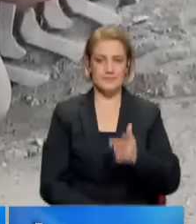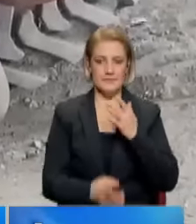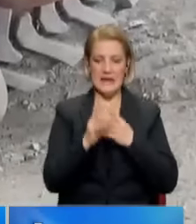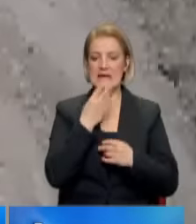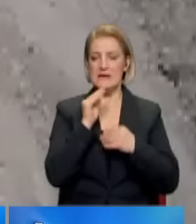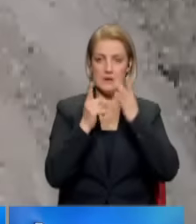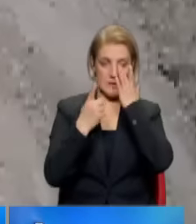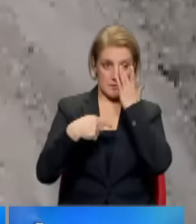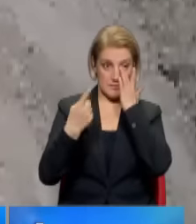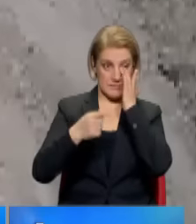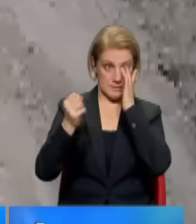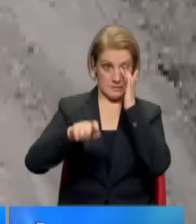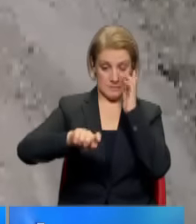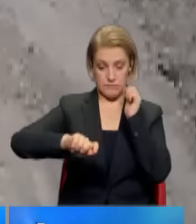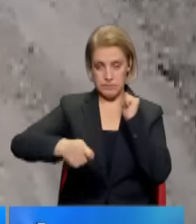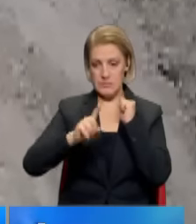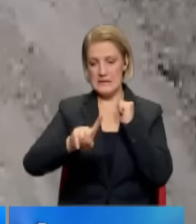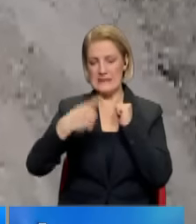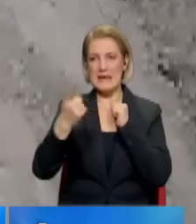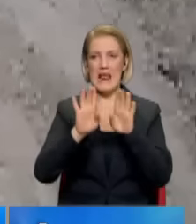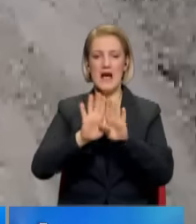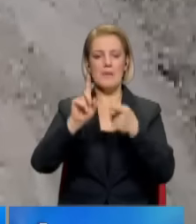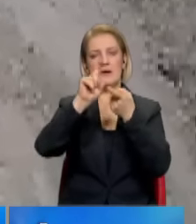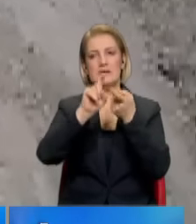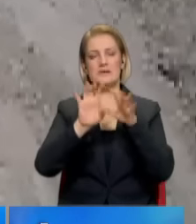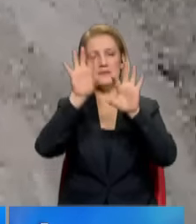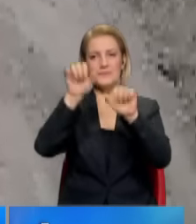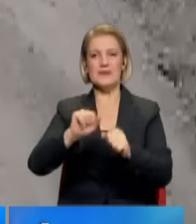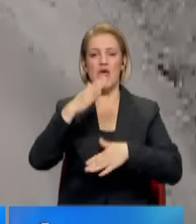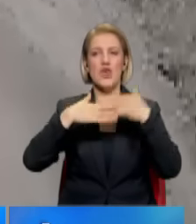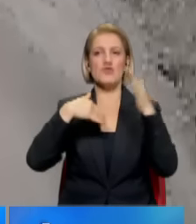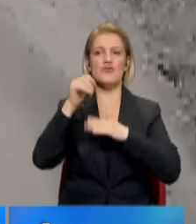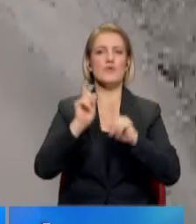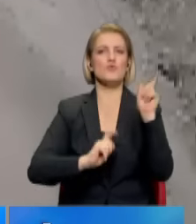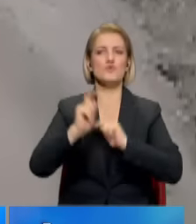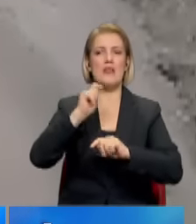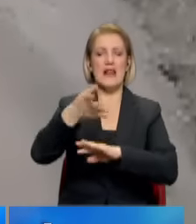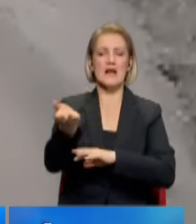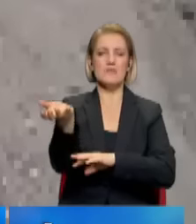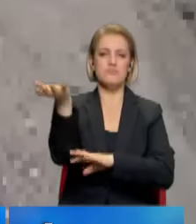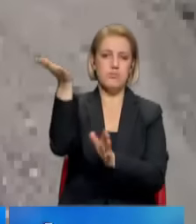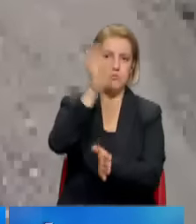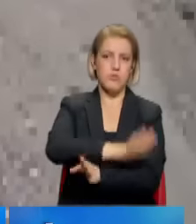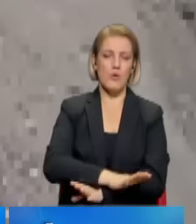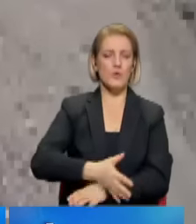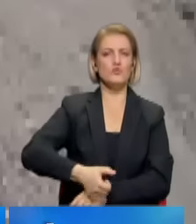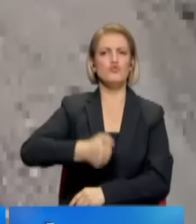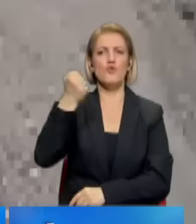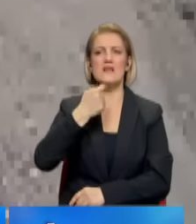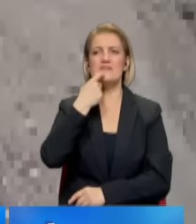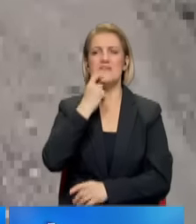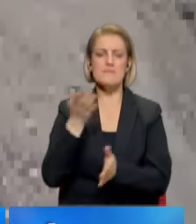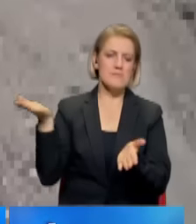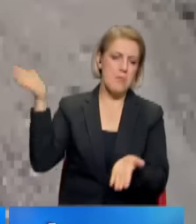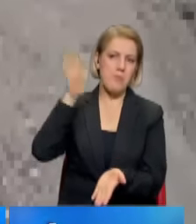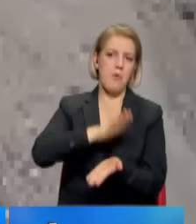İki genç, biri iş makinesini çalıştırdı, diğeri de kapıya asıldı. İnşaat alanında kullandıkları kepçe devrilince tonlarca ağırlıktaki demir